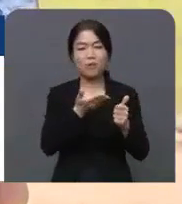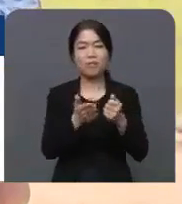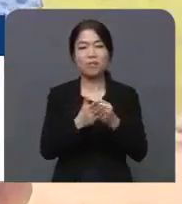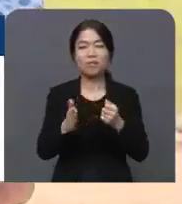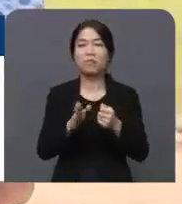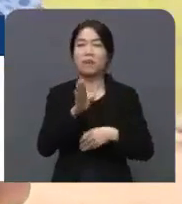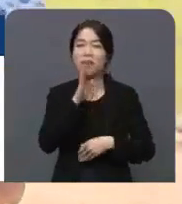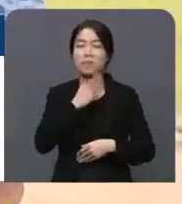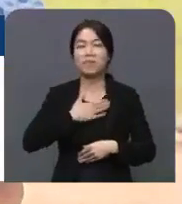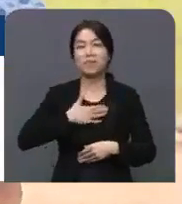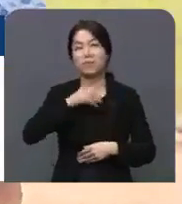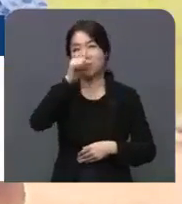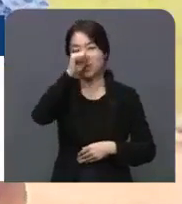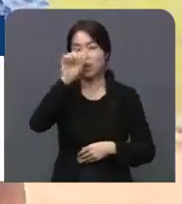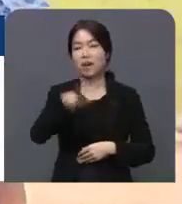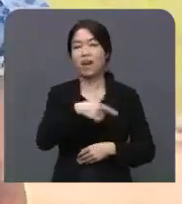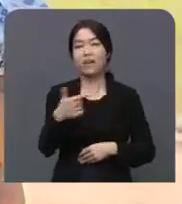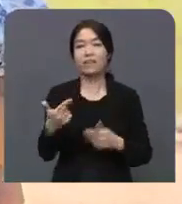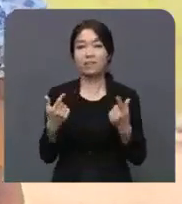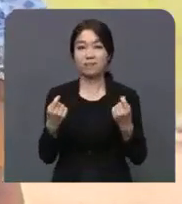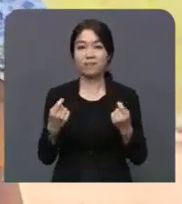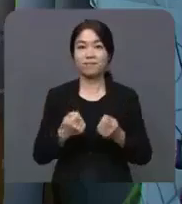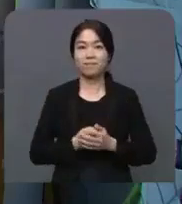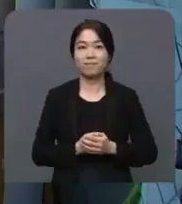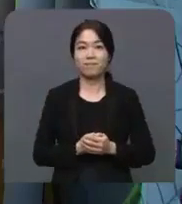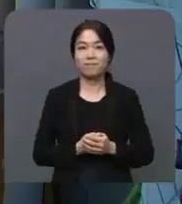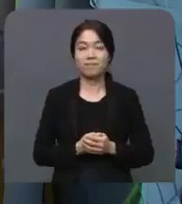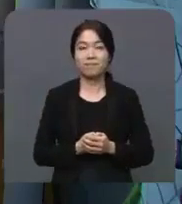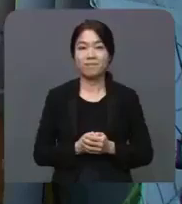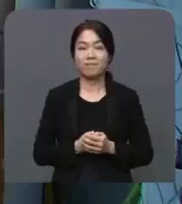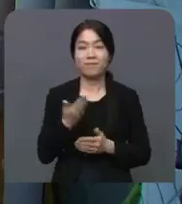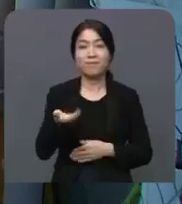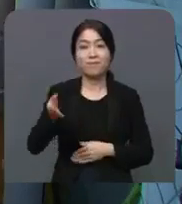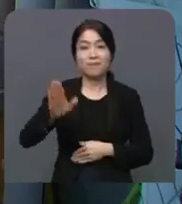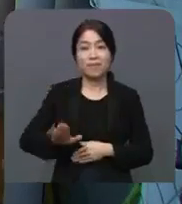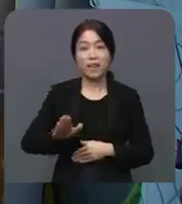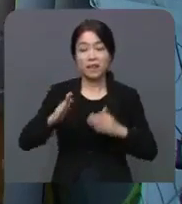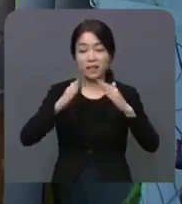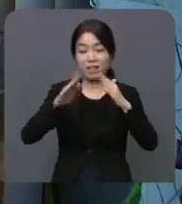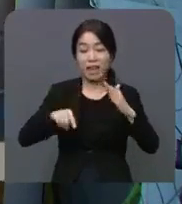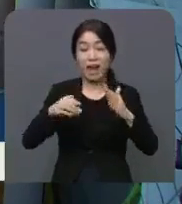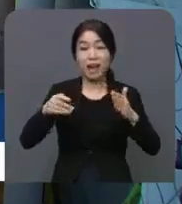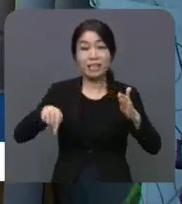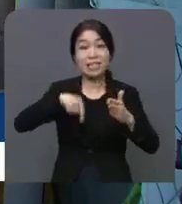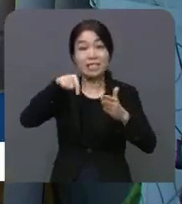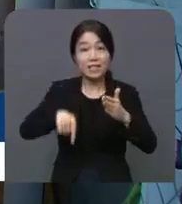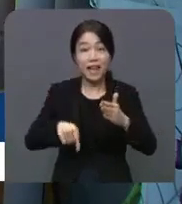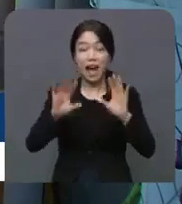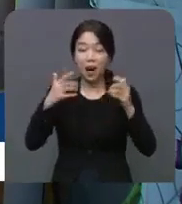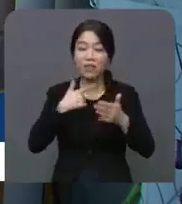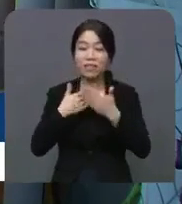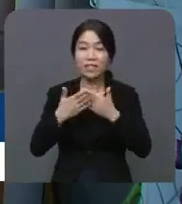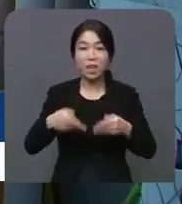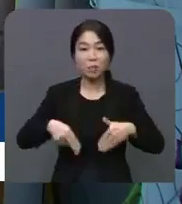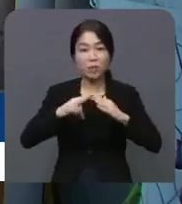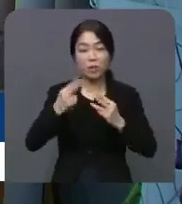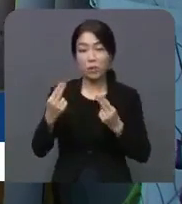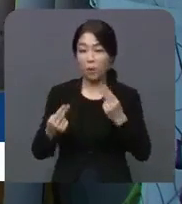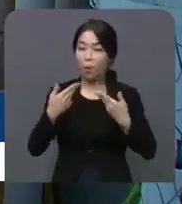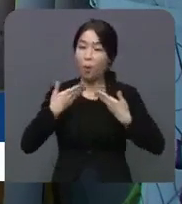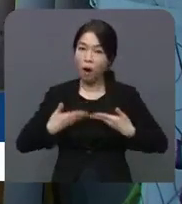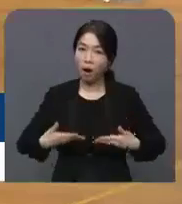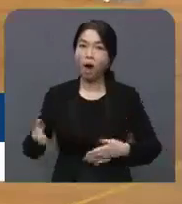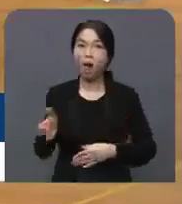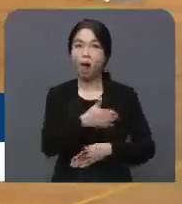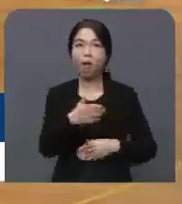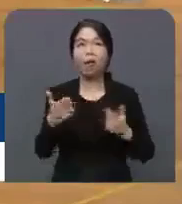있어서 기분 좋은 하루가 될 것 같습니다. 하지만 실내에 있는 한 어린이 체험시설은 상대적으로 한산한